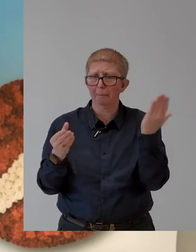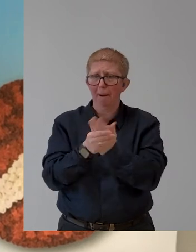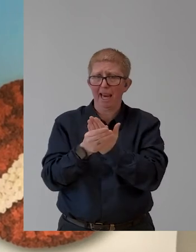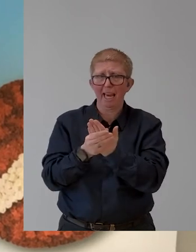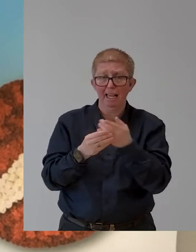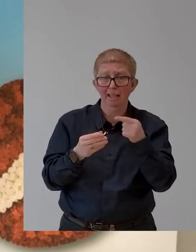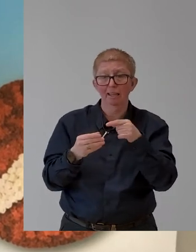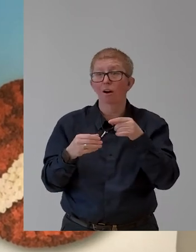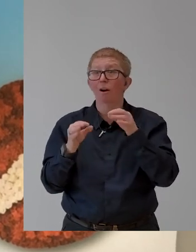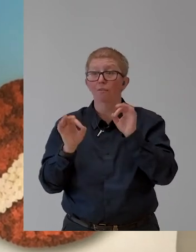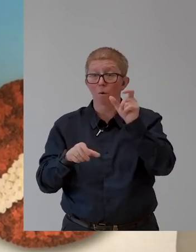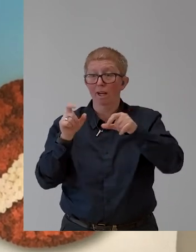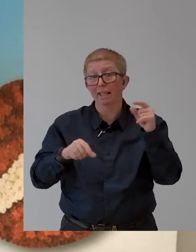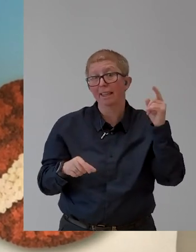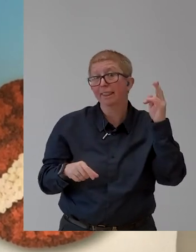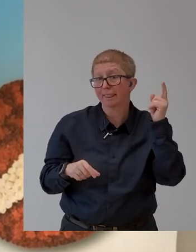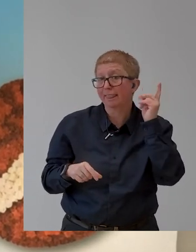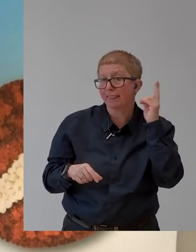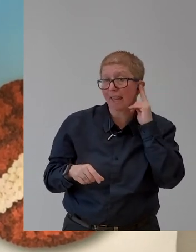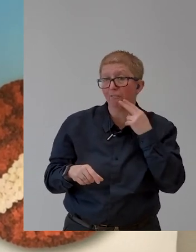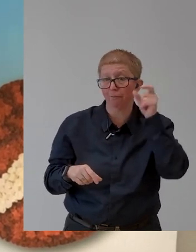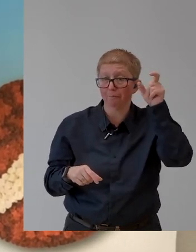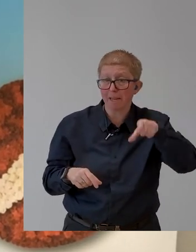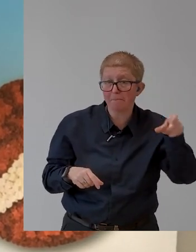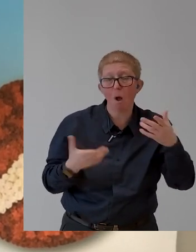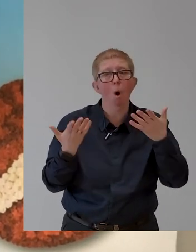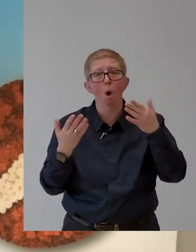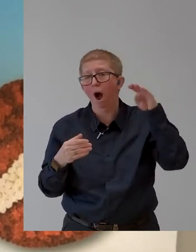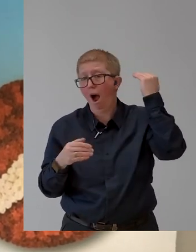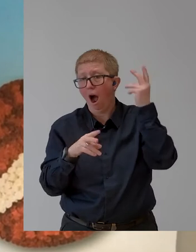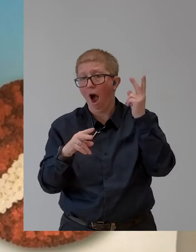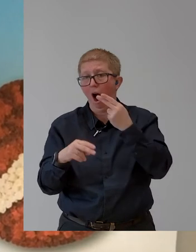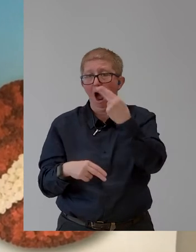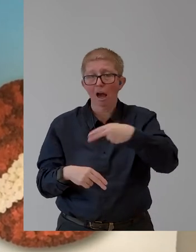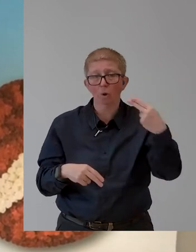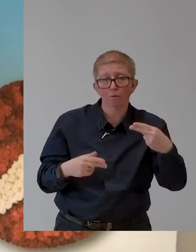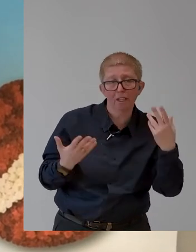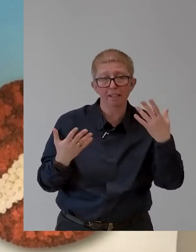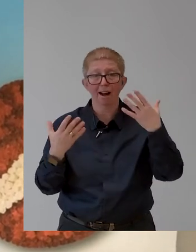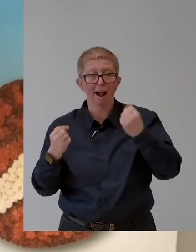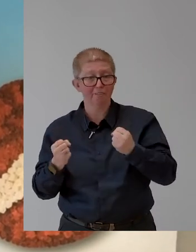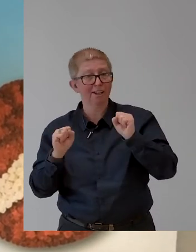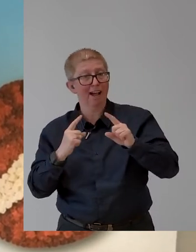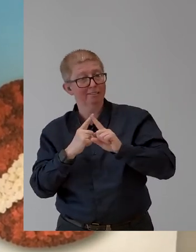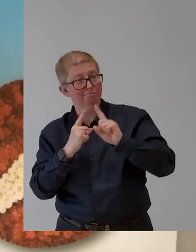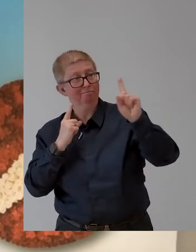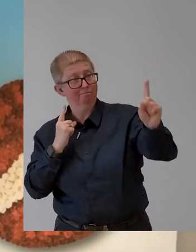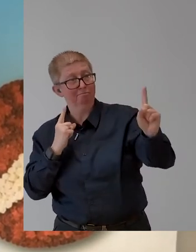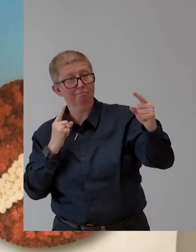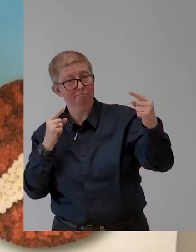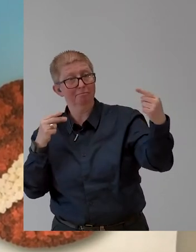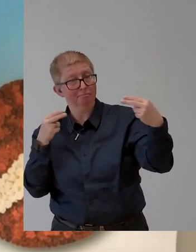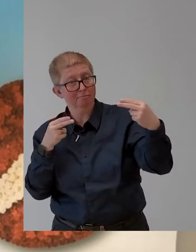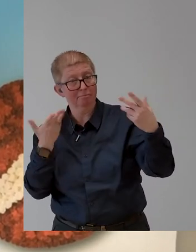customers, because offers like this can, of course, be used remotely from everywhere in